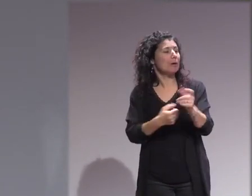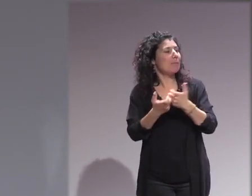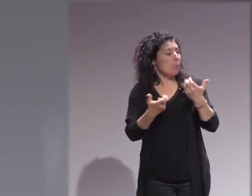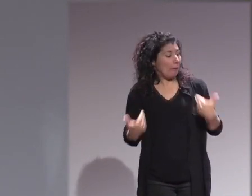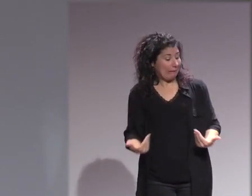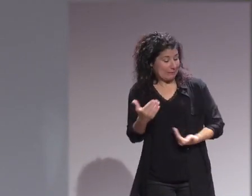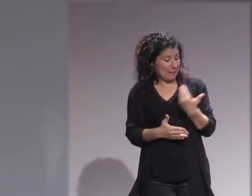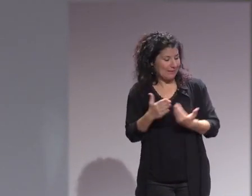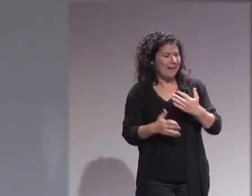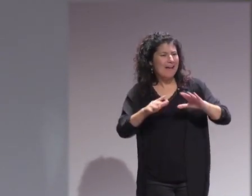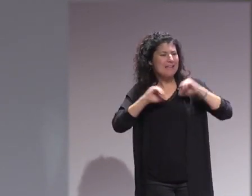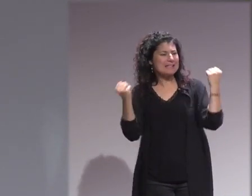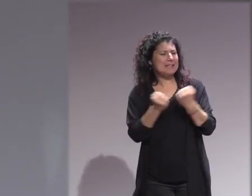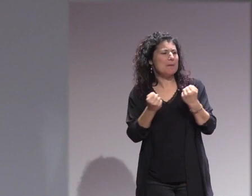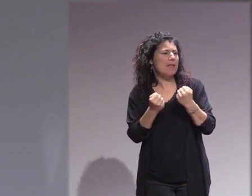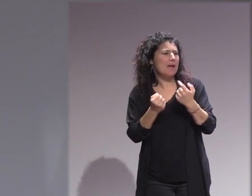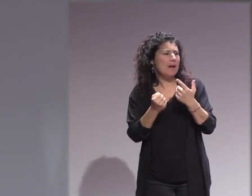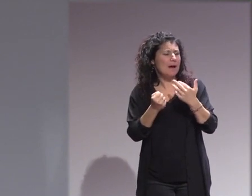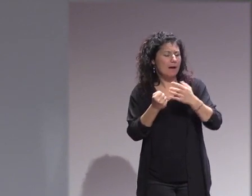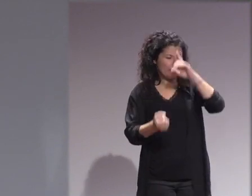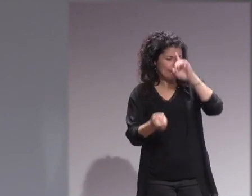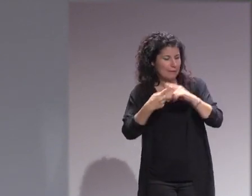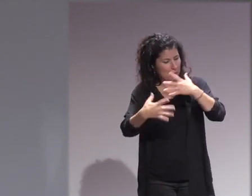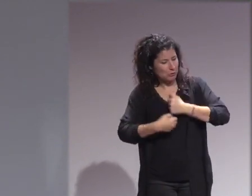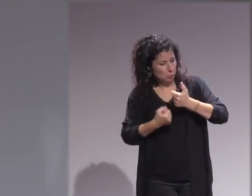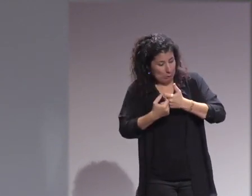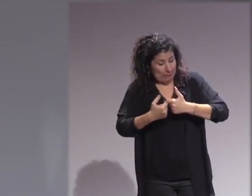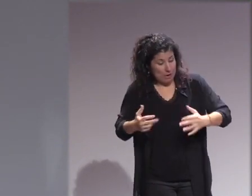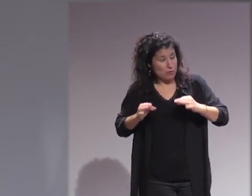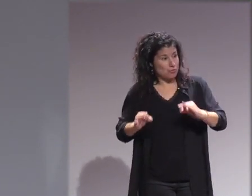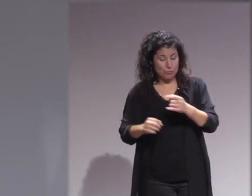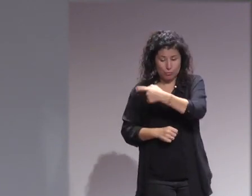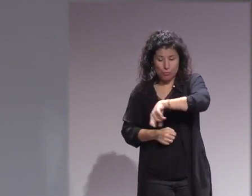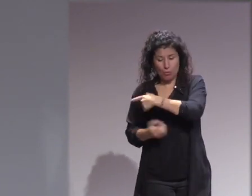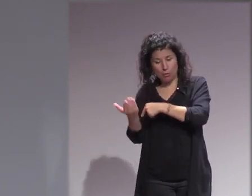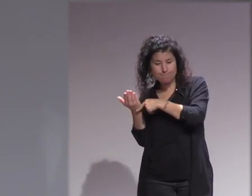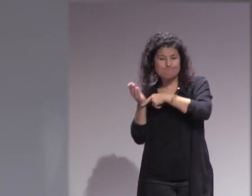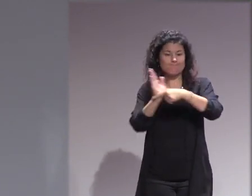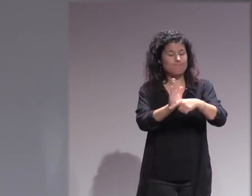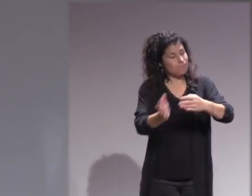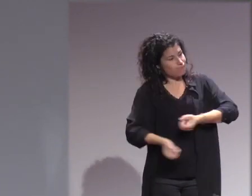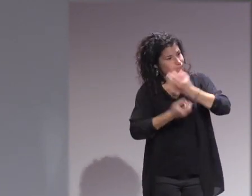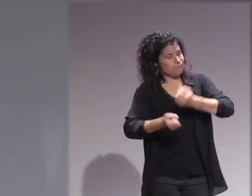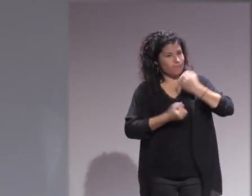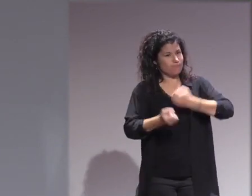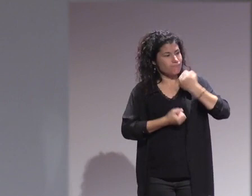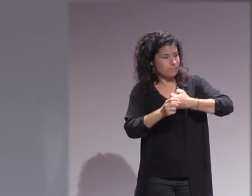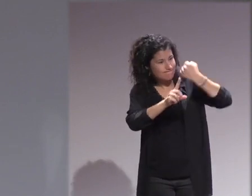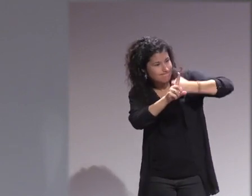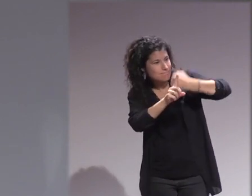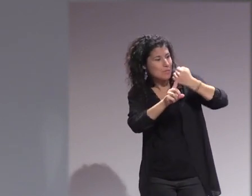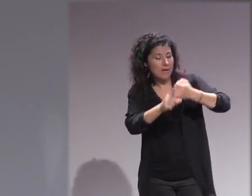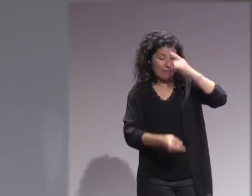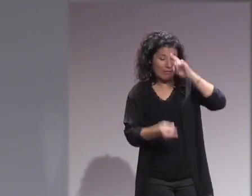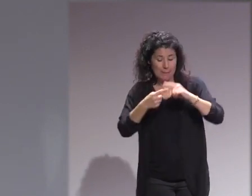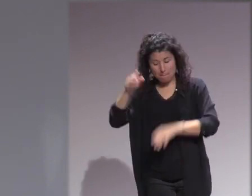l'adoption, qui produisent des notes interministérielles, qui font du plaidoyer, c'est-à-dire qui essayent de faire remonter l'expérience des personnes